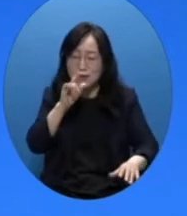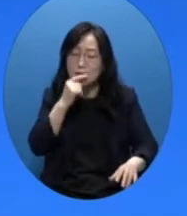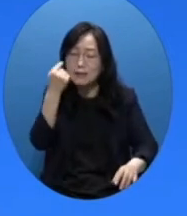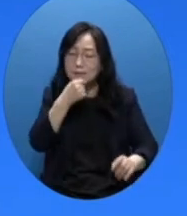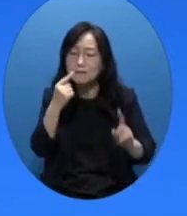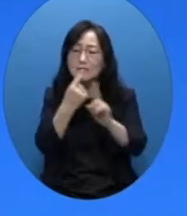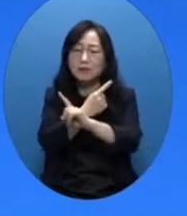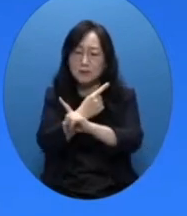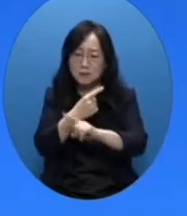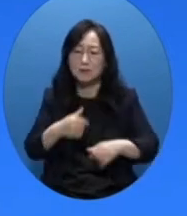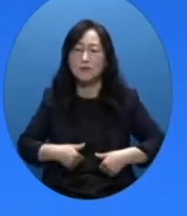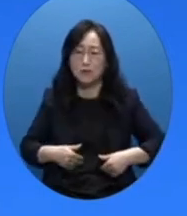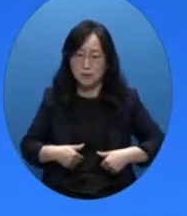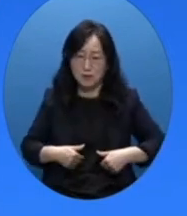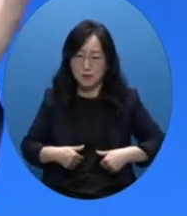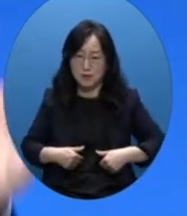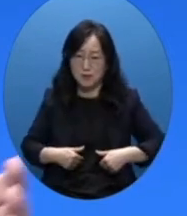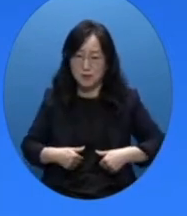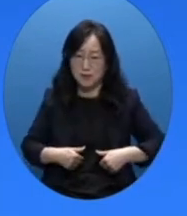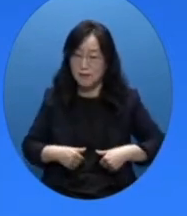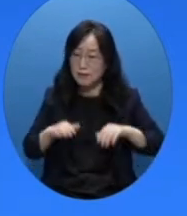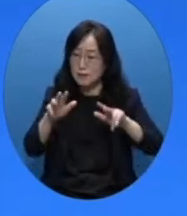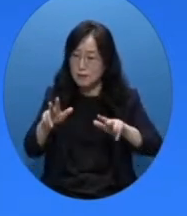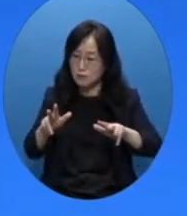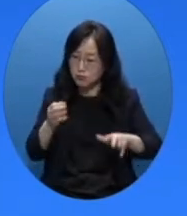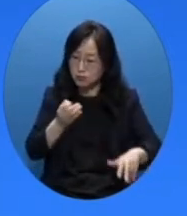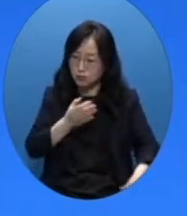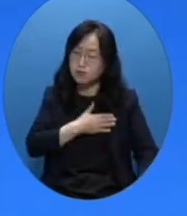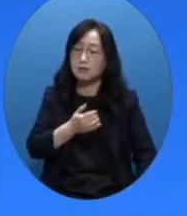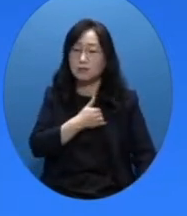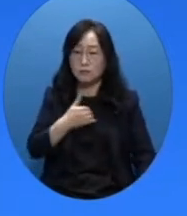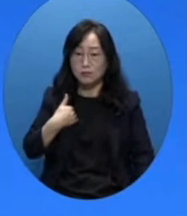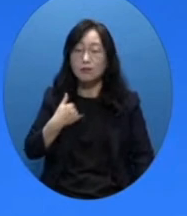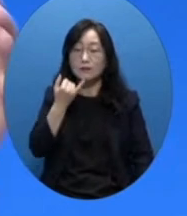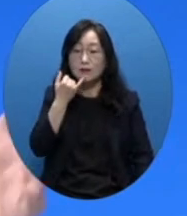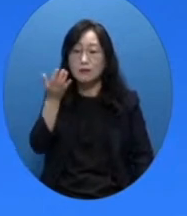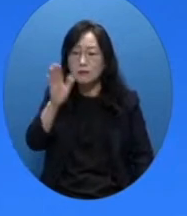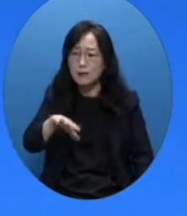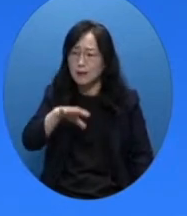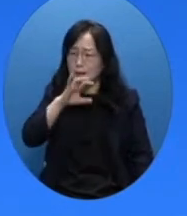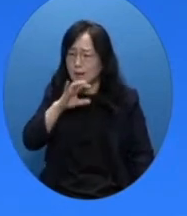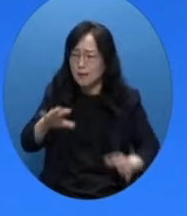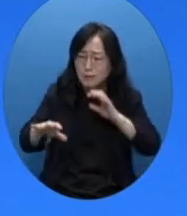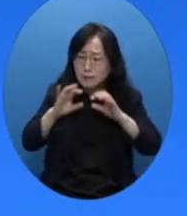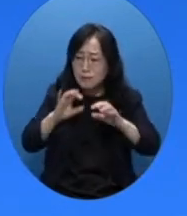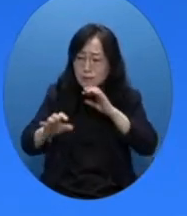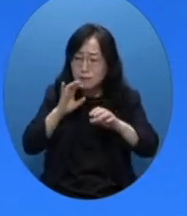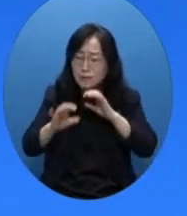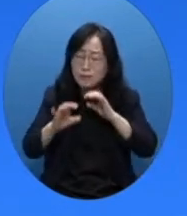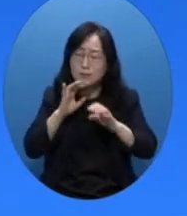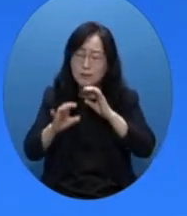것입니다. 우리가 이렇게 잘 살게 되었는데 이렇게 또 불평이 많은 때가 없다고